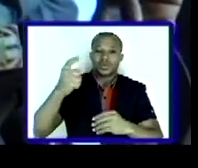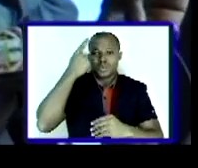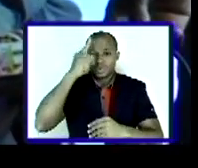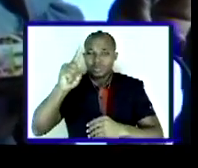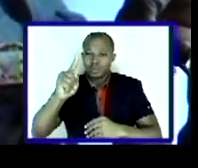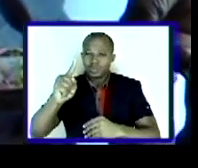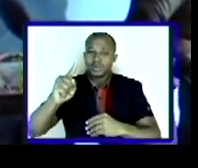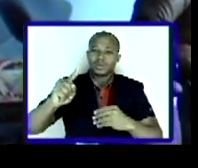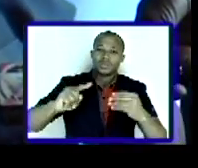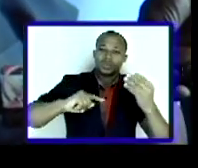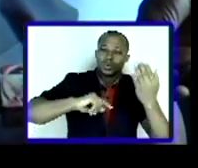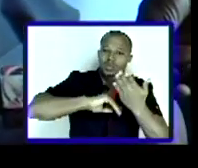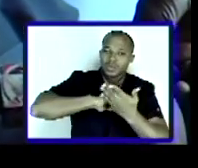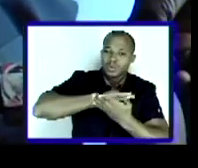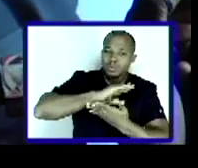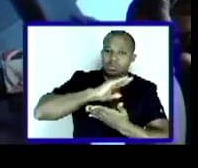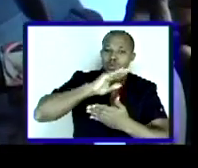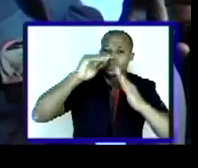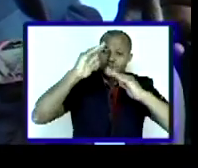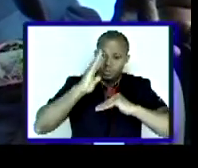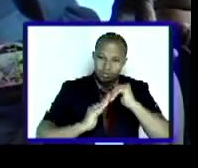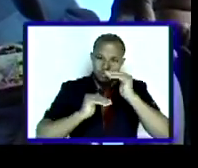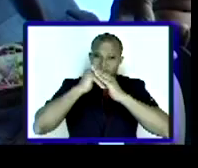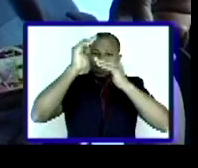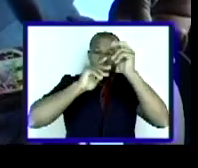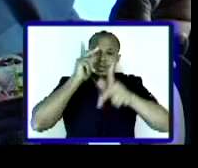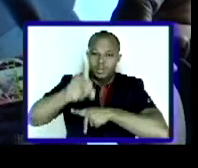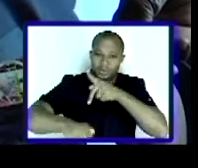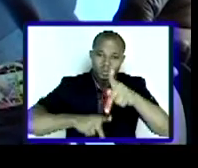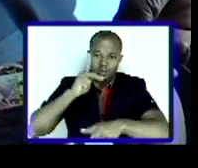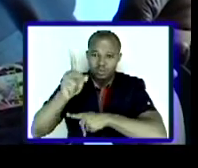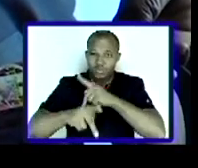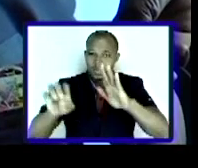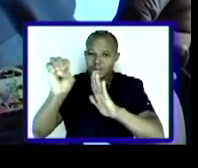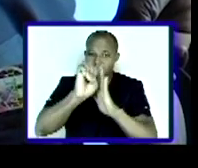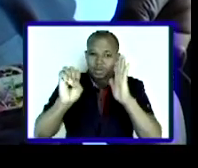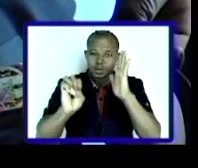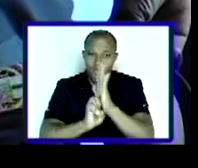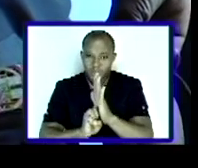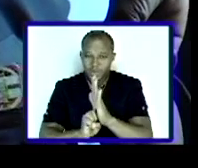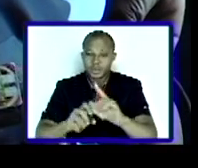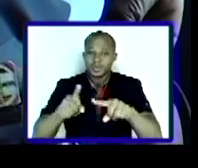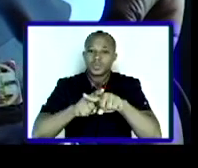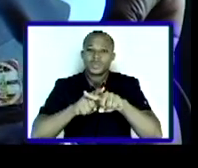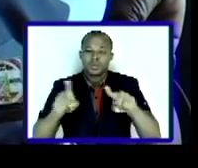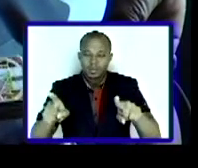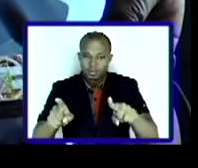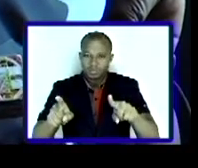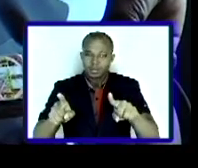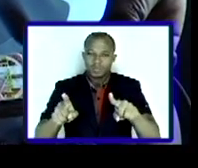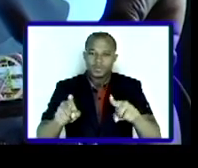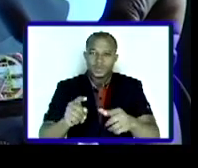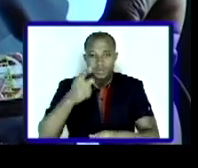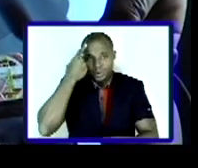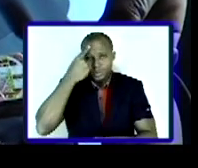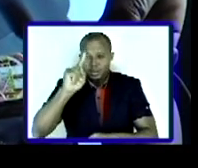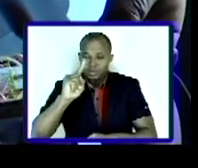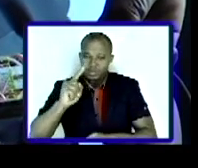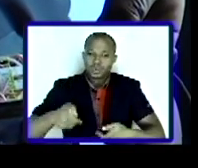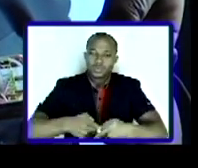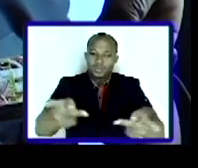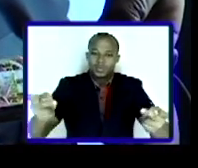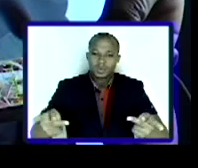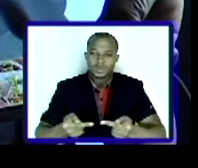adaptés non seulement pour bâtiments publics, l'État, mais également